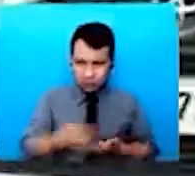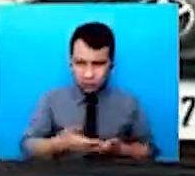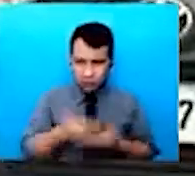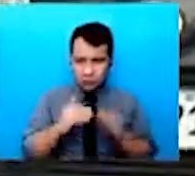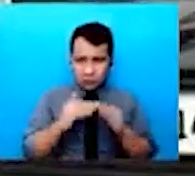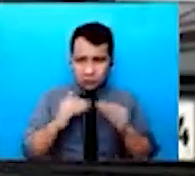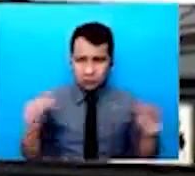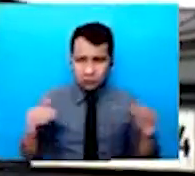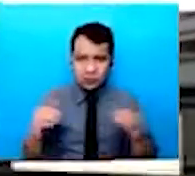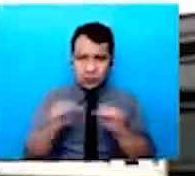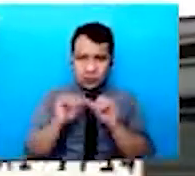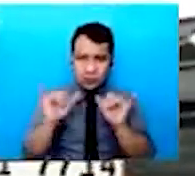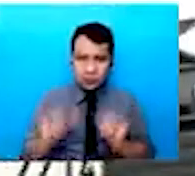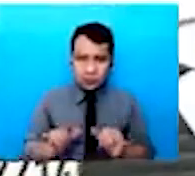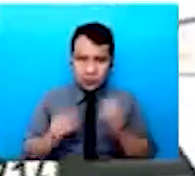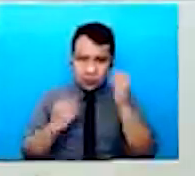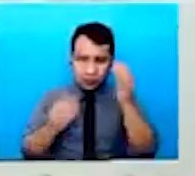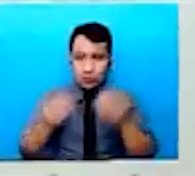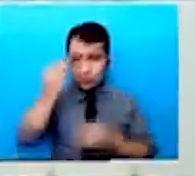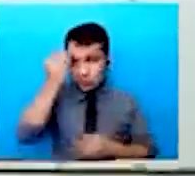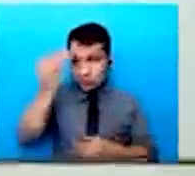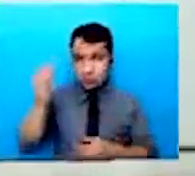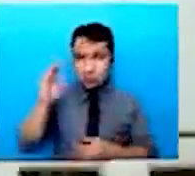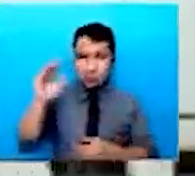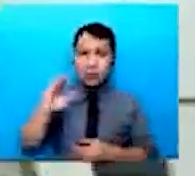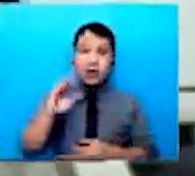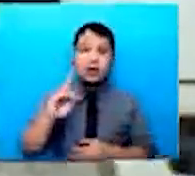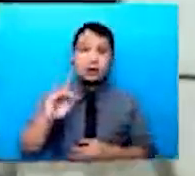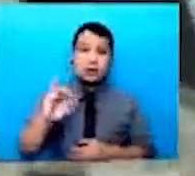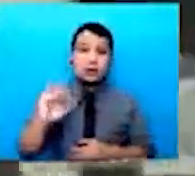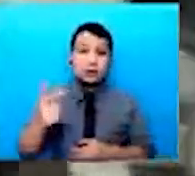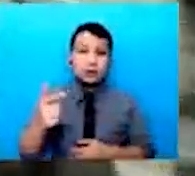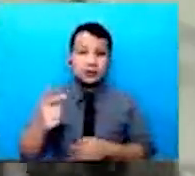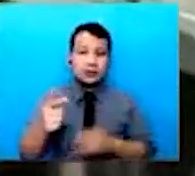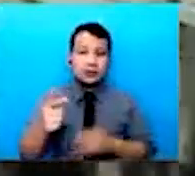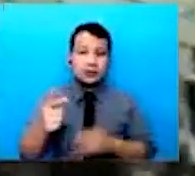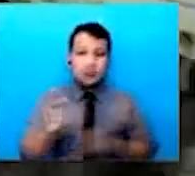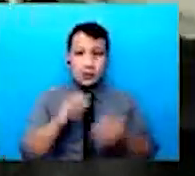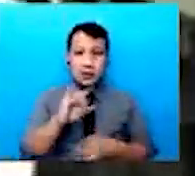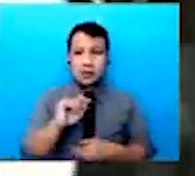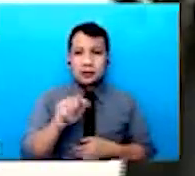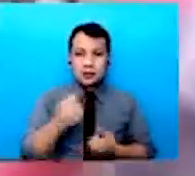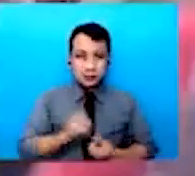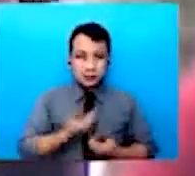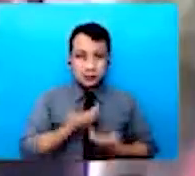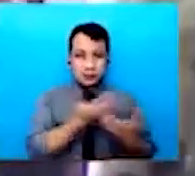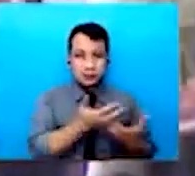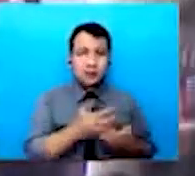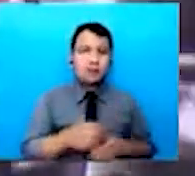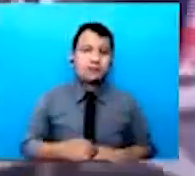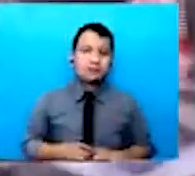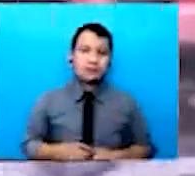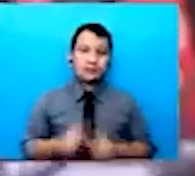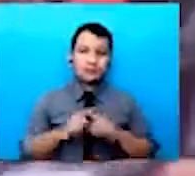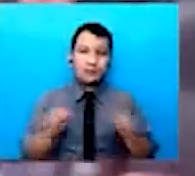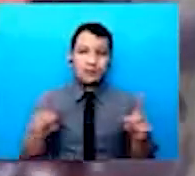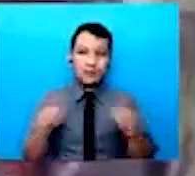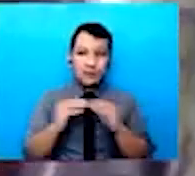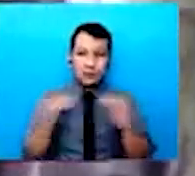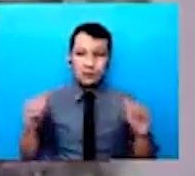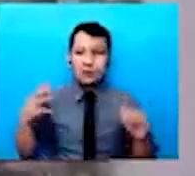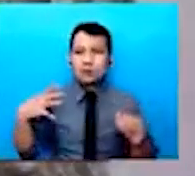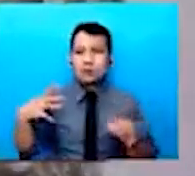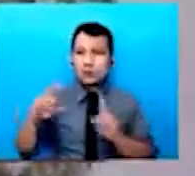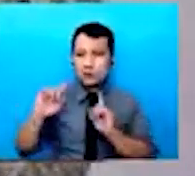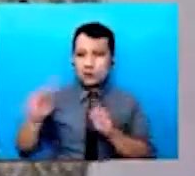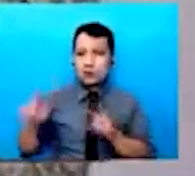system. Naipaabot naman raw ng Interior Department sa IATF ang saloobin ni Velasco. Pero habang naghihintay ng sagot, dapat